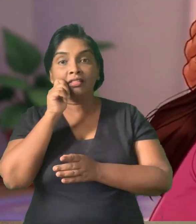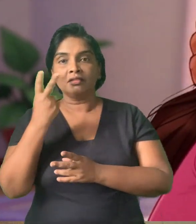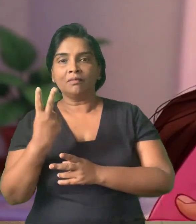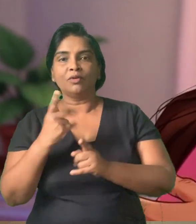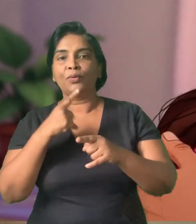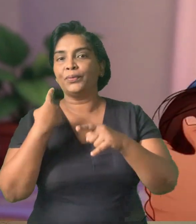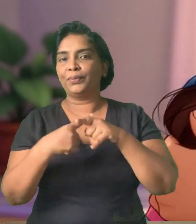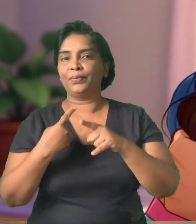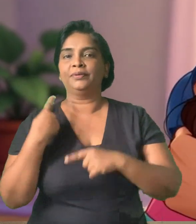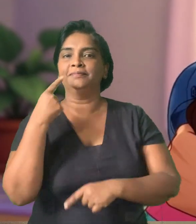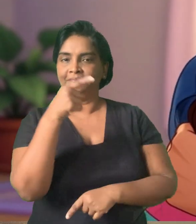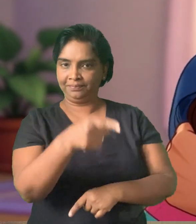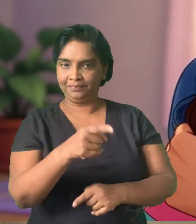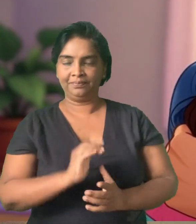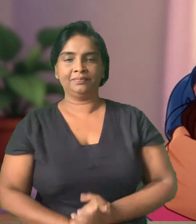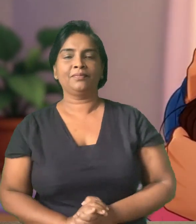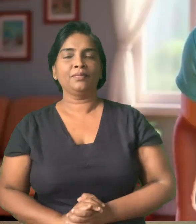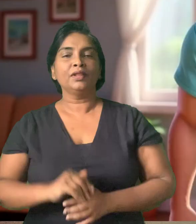කුස්සියට ගියා.